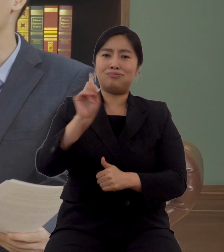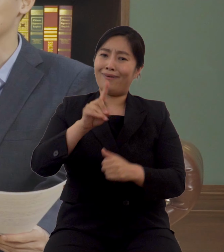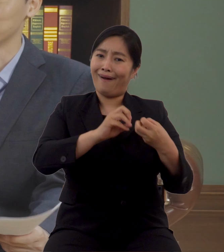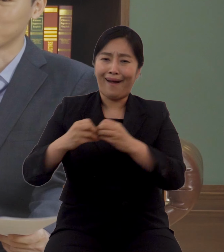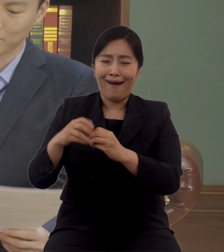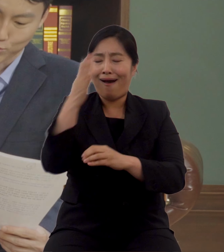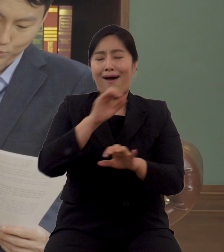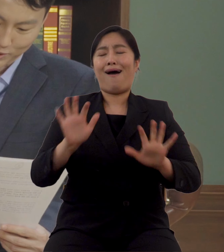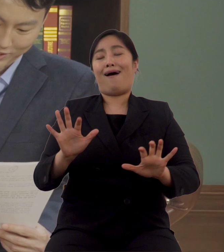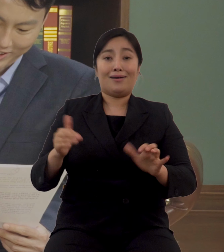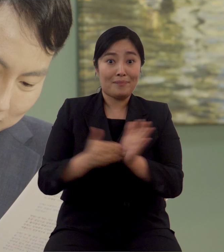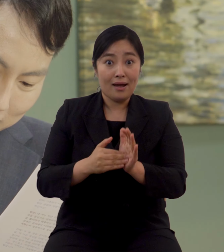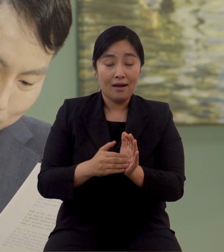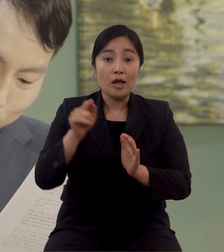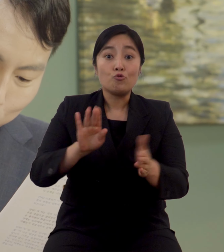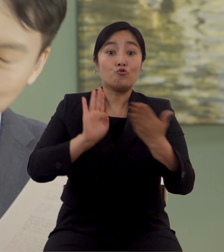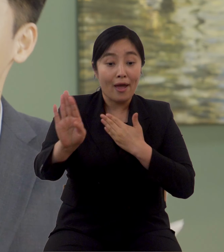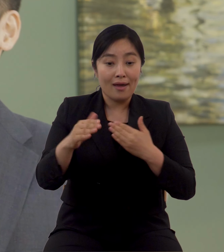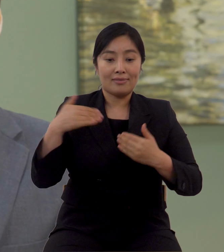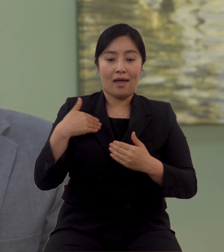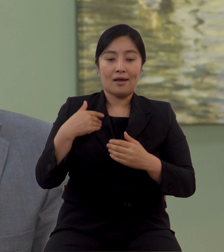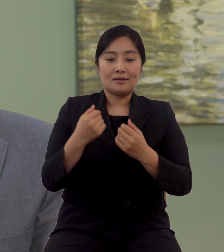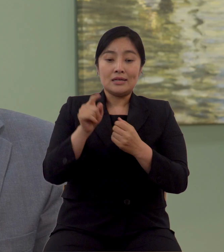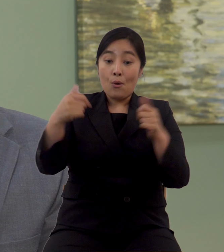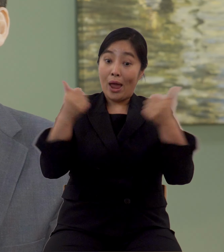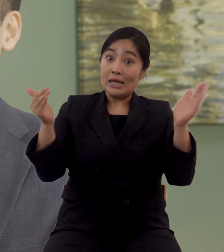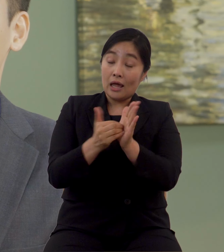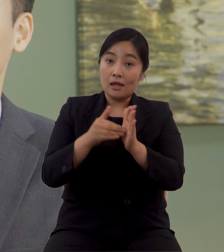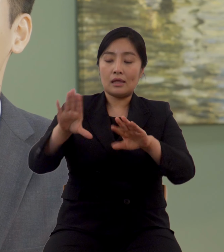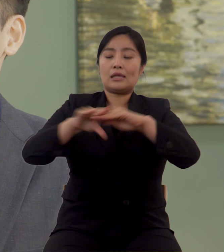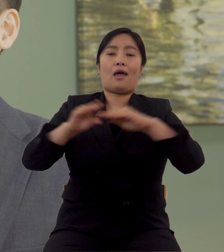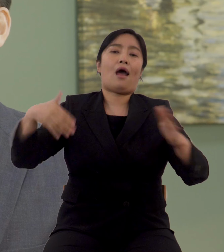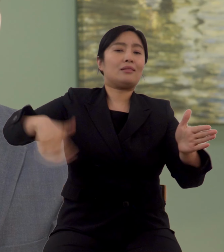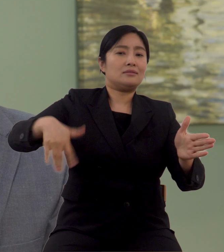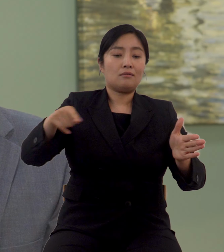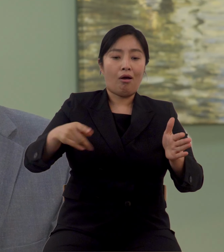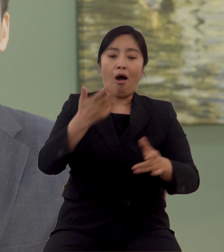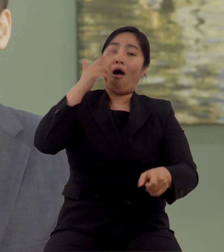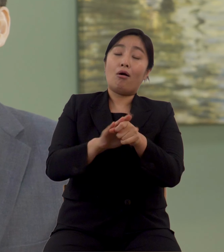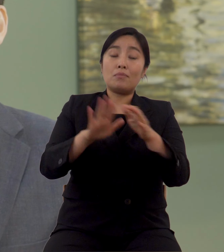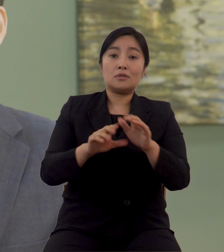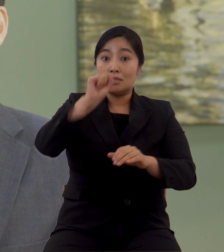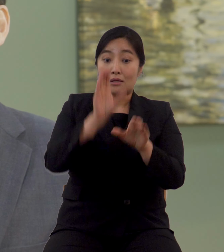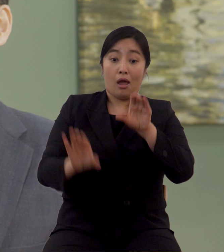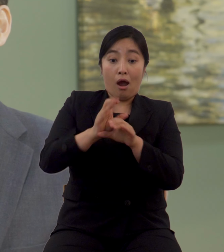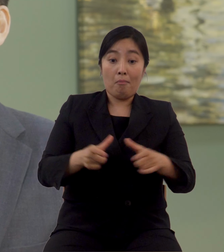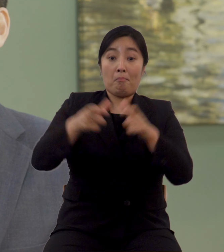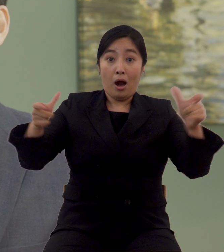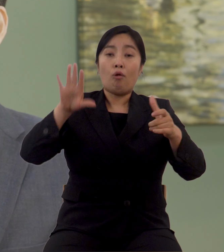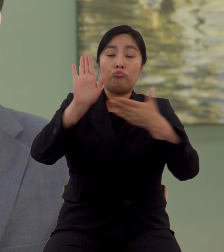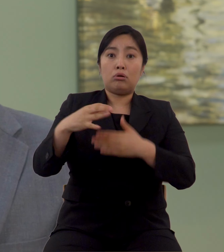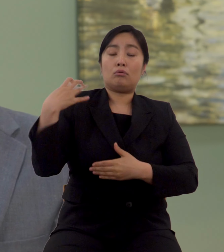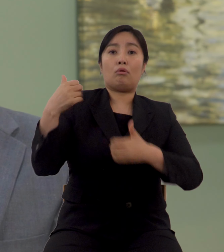상황 같아가지고 다시 웃어버렸는데, 이 이후에도 제대로 된 설명은 이 회의 끝날 때까지 끝까지 제시는 안 되고요. 어이가 없는 거는 징역 편성까지